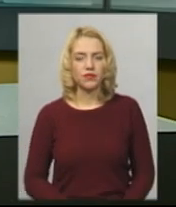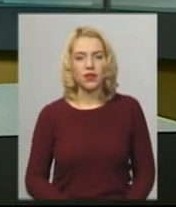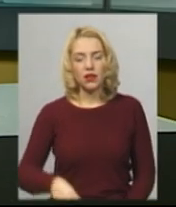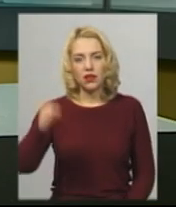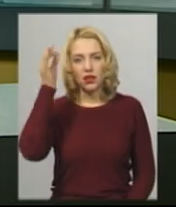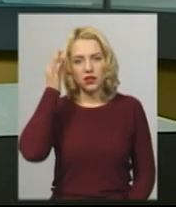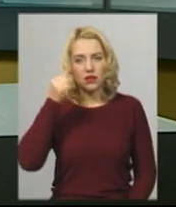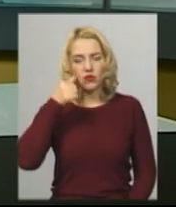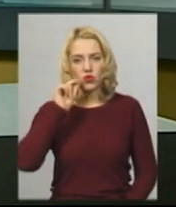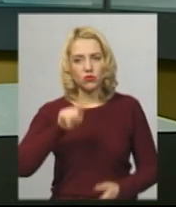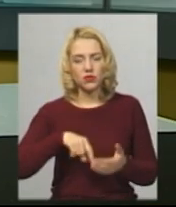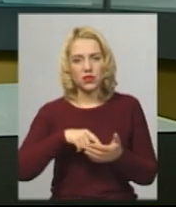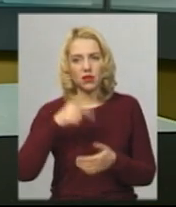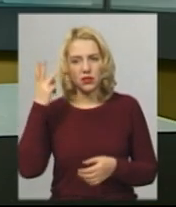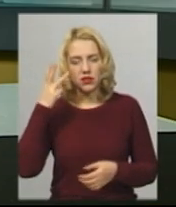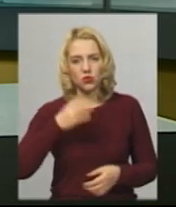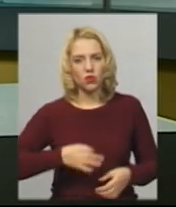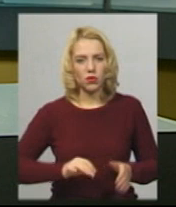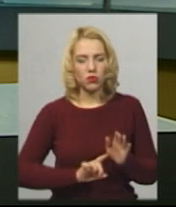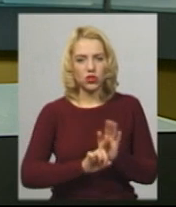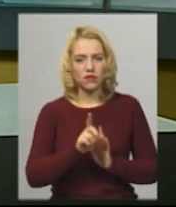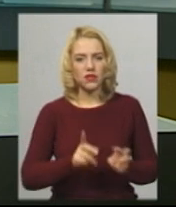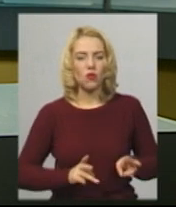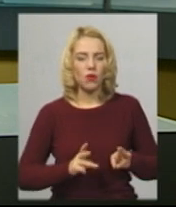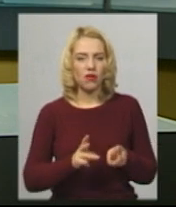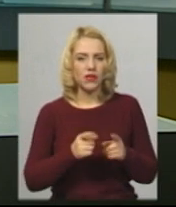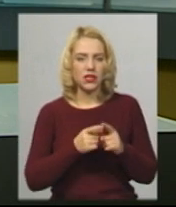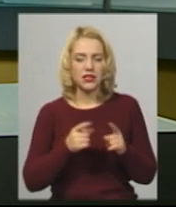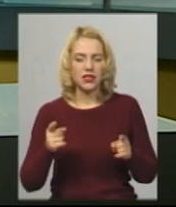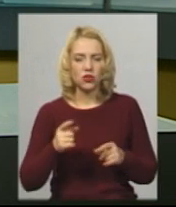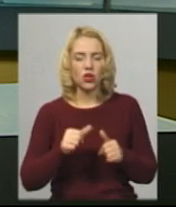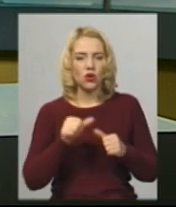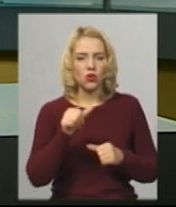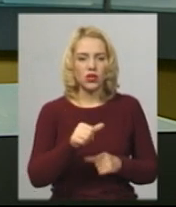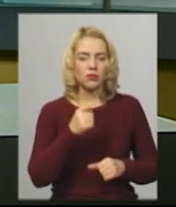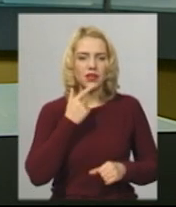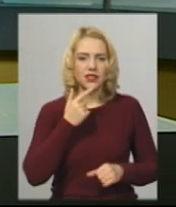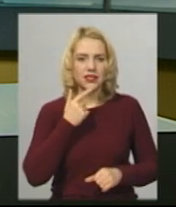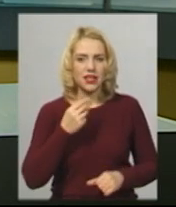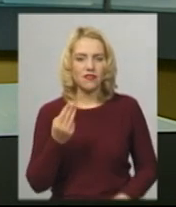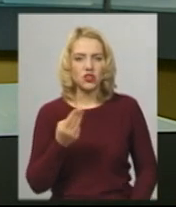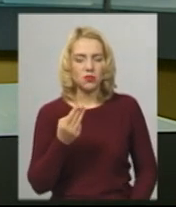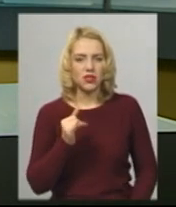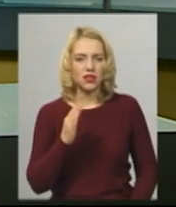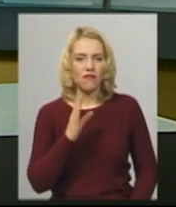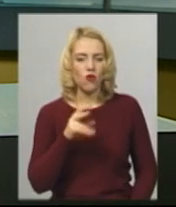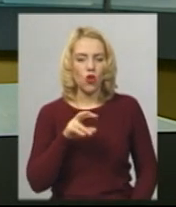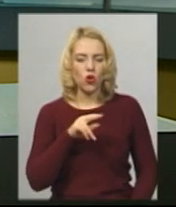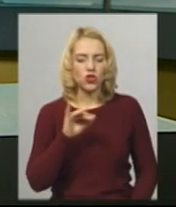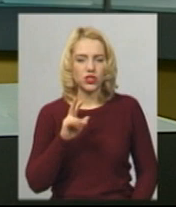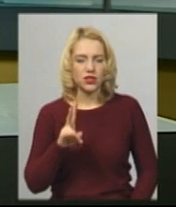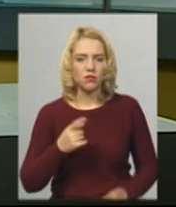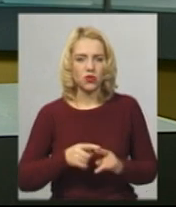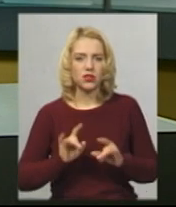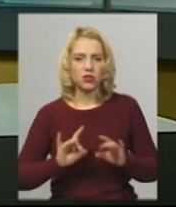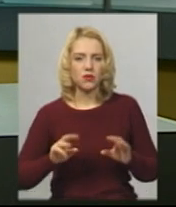Нагадаю, вчора в містах Хмельницької області розпочався опалювальний сезон, крім Красилова, Шепетівки та Волочиська. Про це повідомив начальник управління